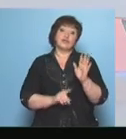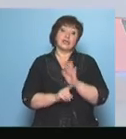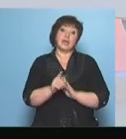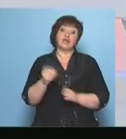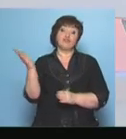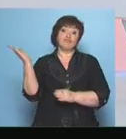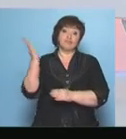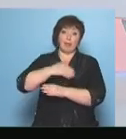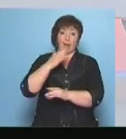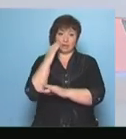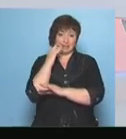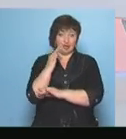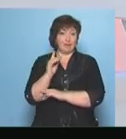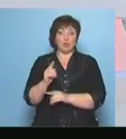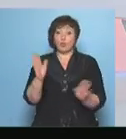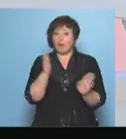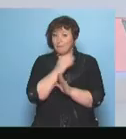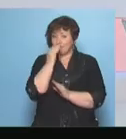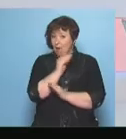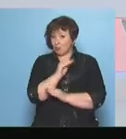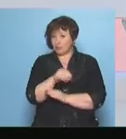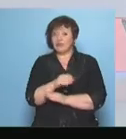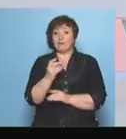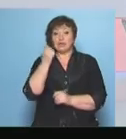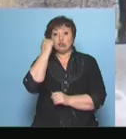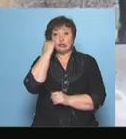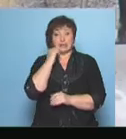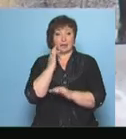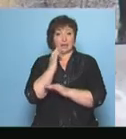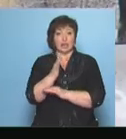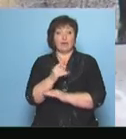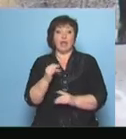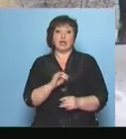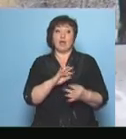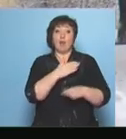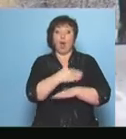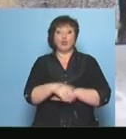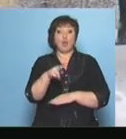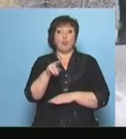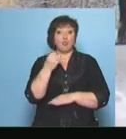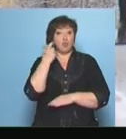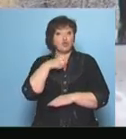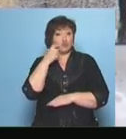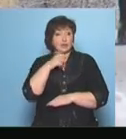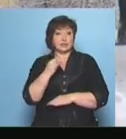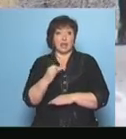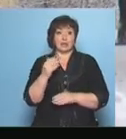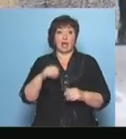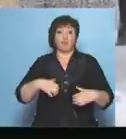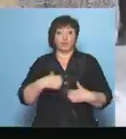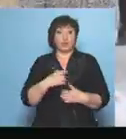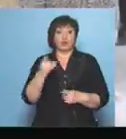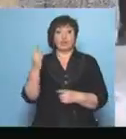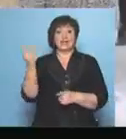деревья. Виной тому не только погода, но и старость растений. Во дворе дома 220 по улице Пушкинская рухнувший клен оборвал линию